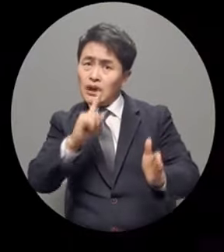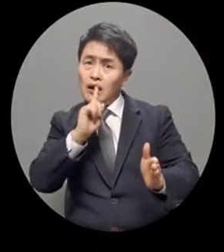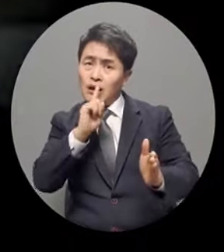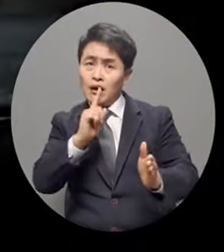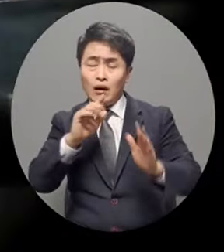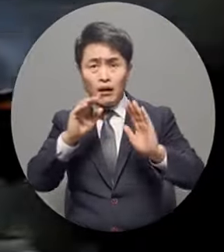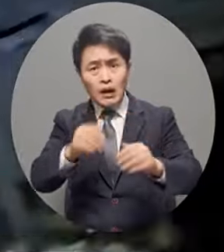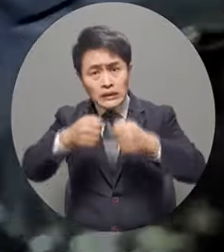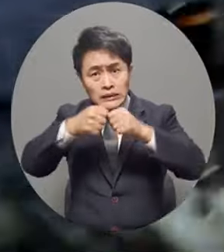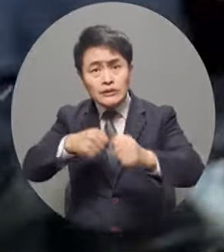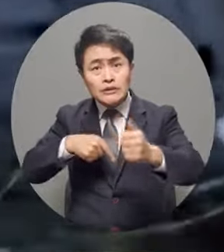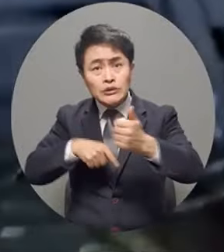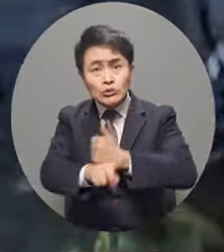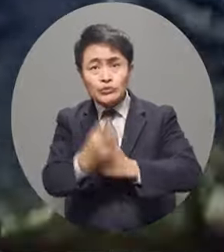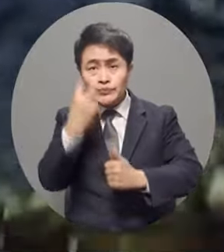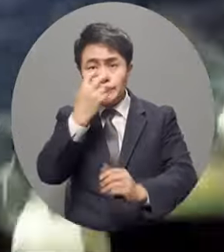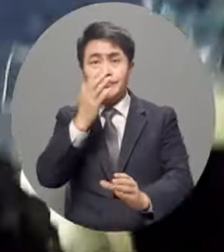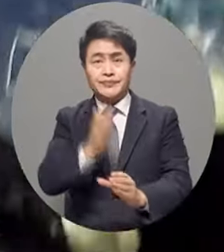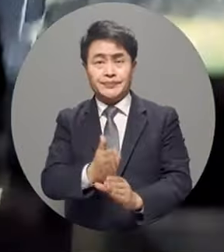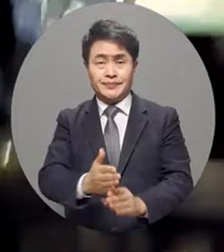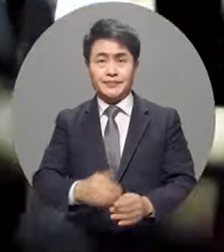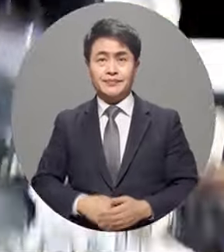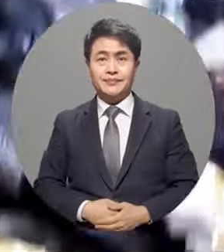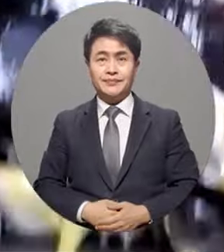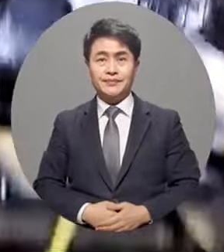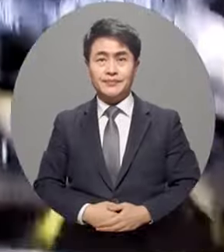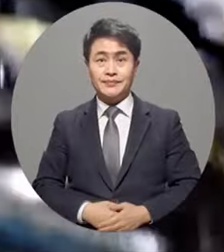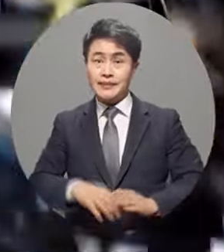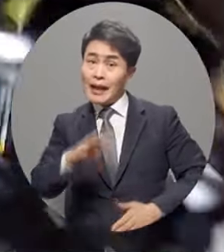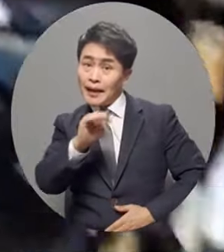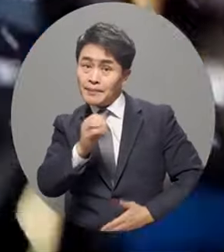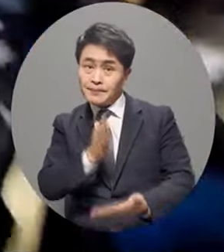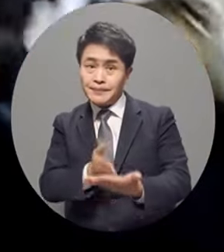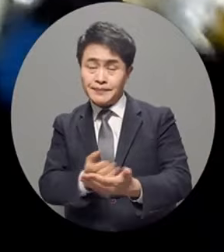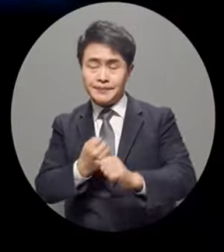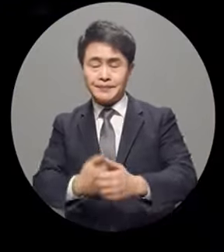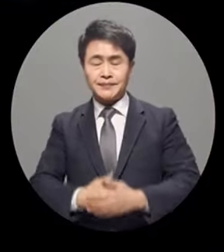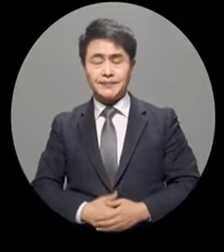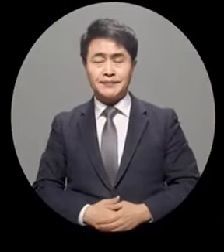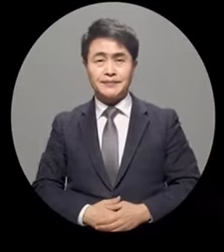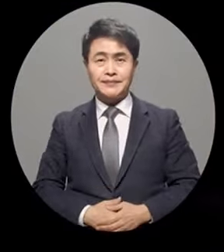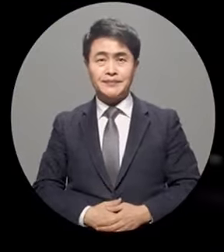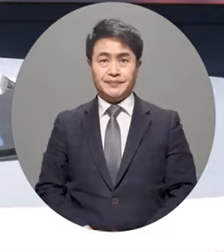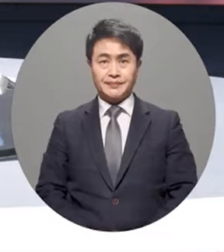보고 자세한 화재 경위를 조사하고 있습니다. MBC 뉴스 송서영입니다.